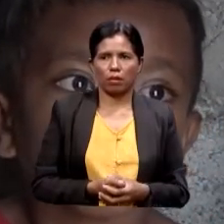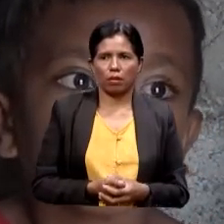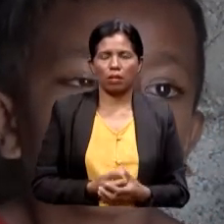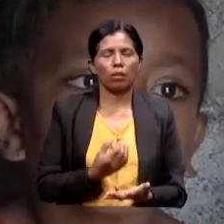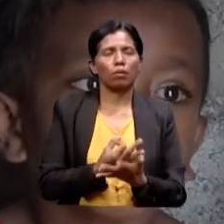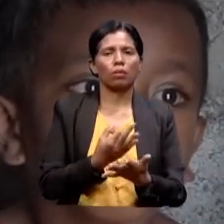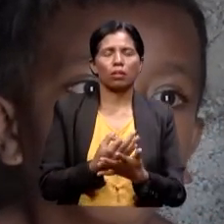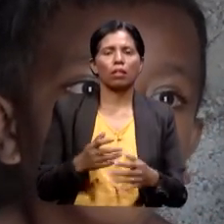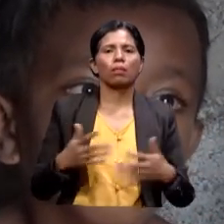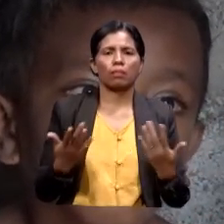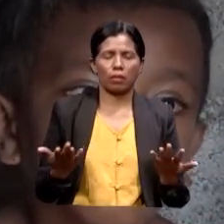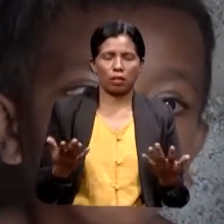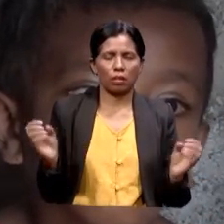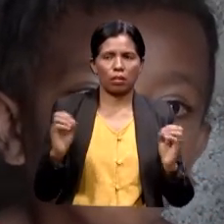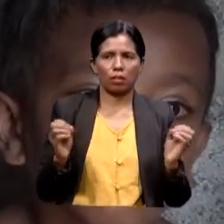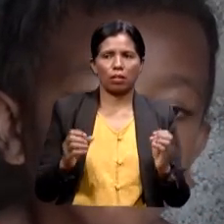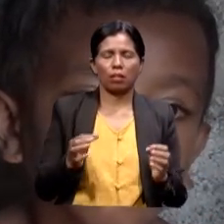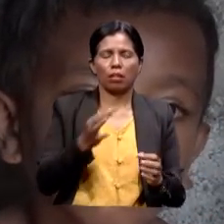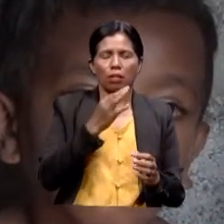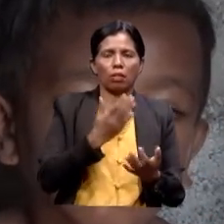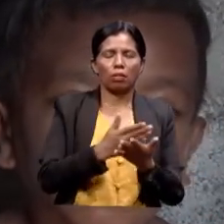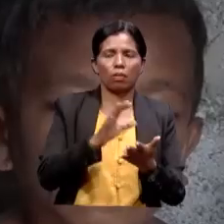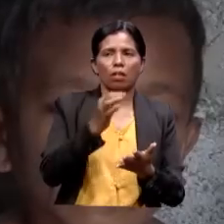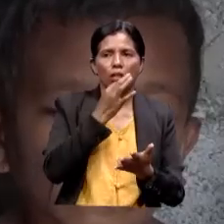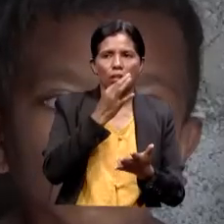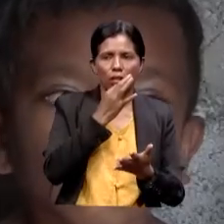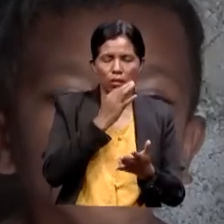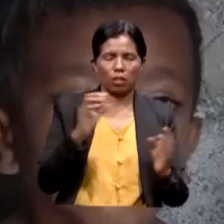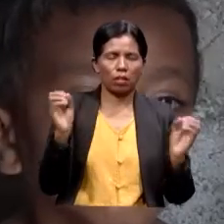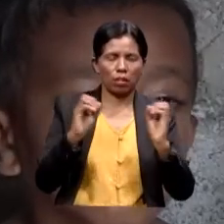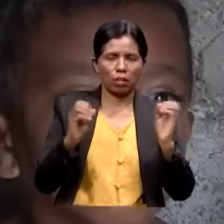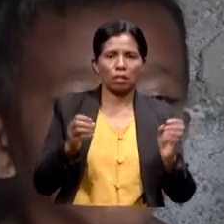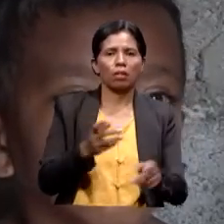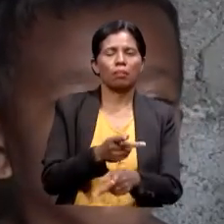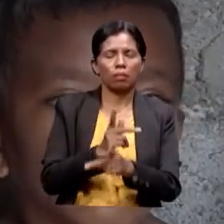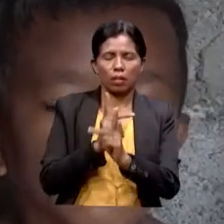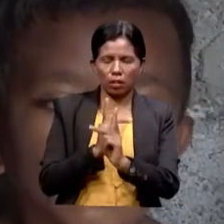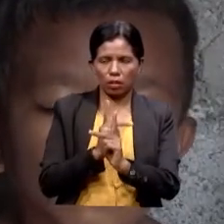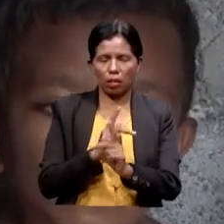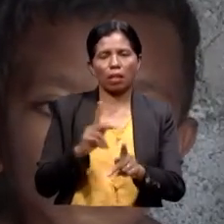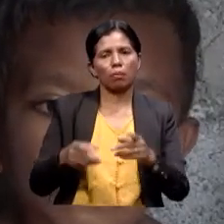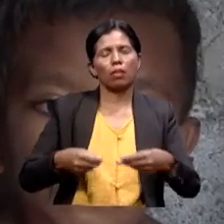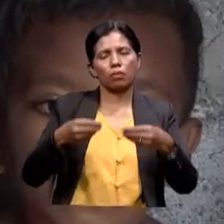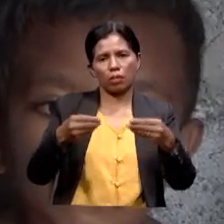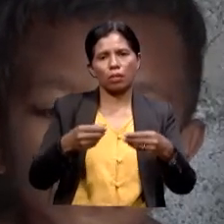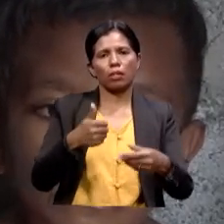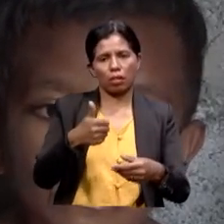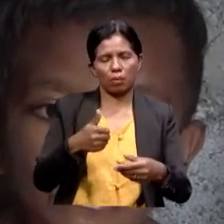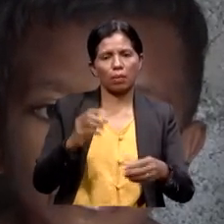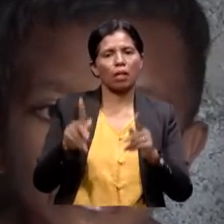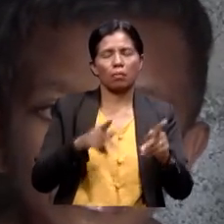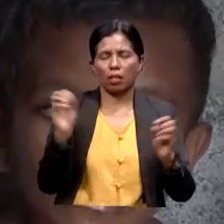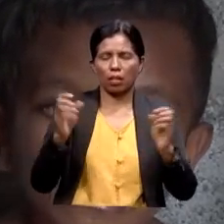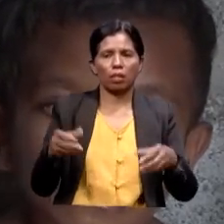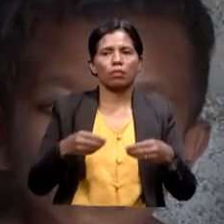osang lai ba ta ha ha be hola de ba ha ne mo si lai ya si debe debe ma podia ke ma la po ne